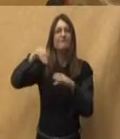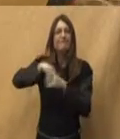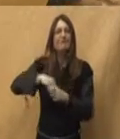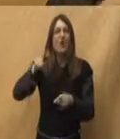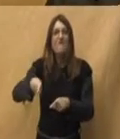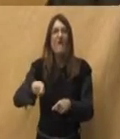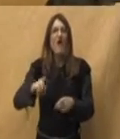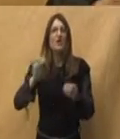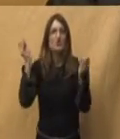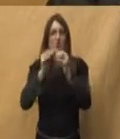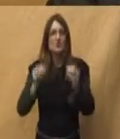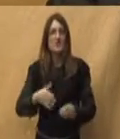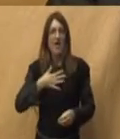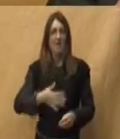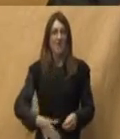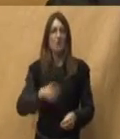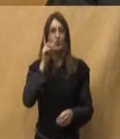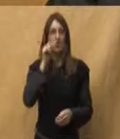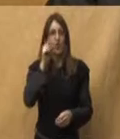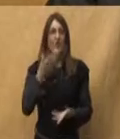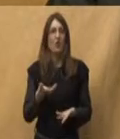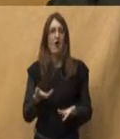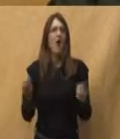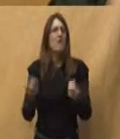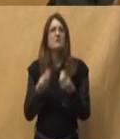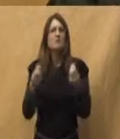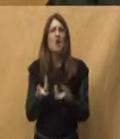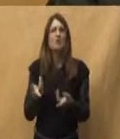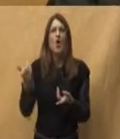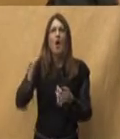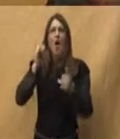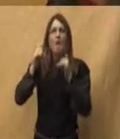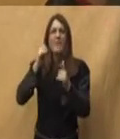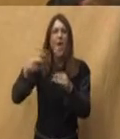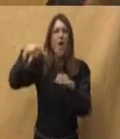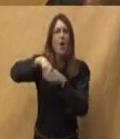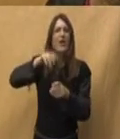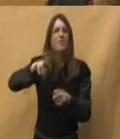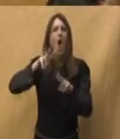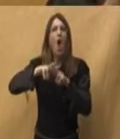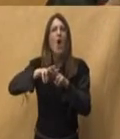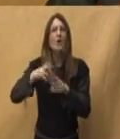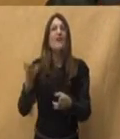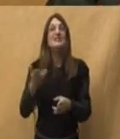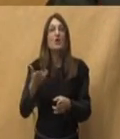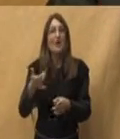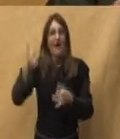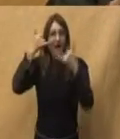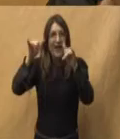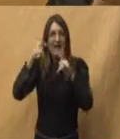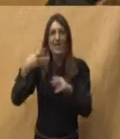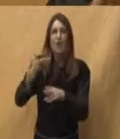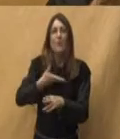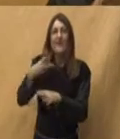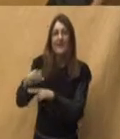strukturu hormonalnog sustava u čovjeku. A zašto se daju, odakle hormoni u mlijeku? Krave se stimuliraju injekcijama hormona da